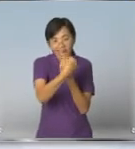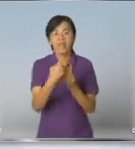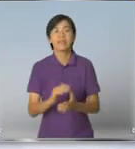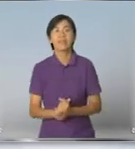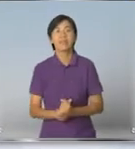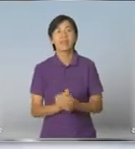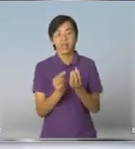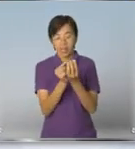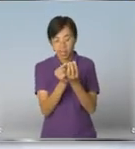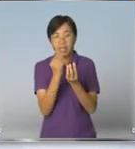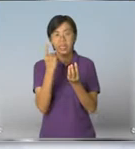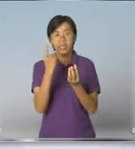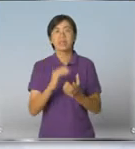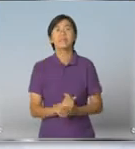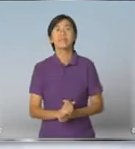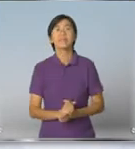1